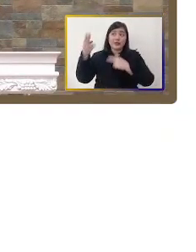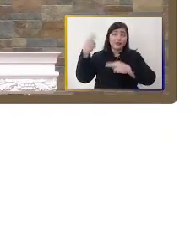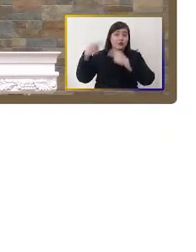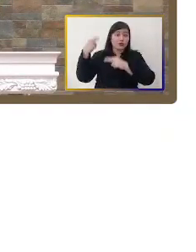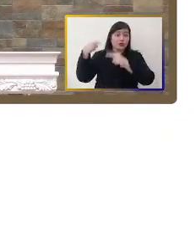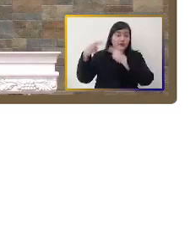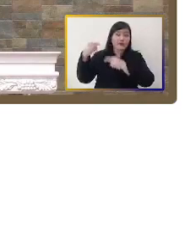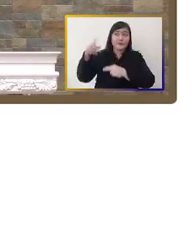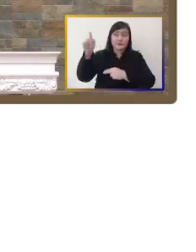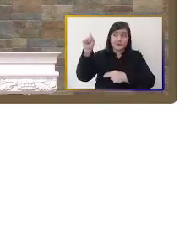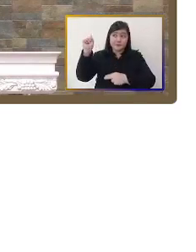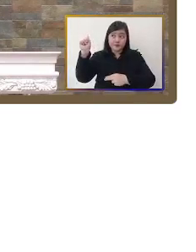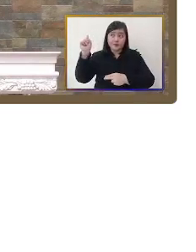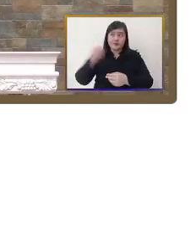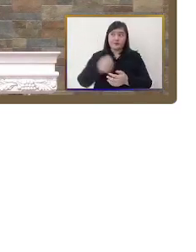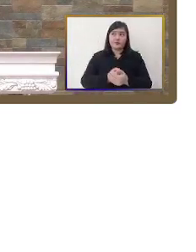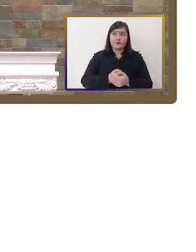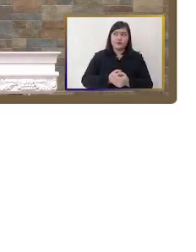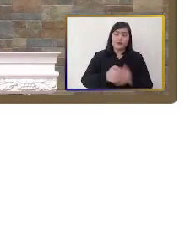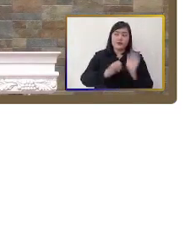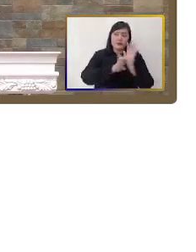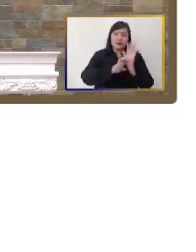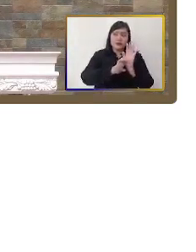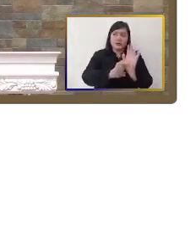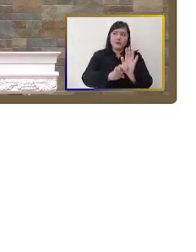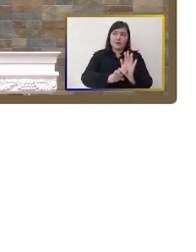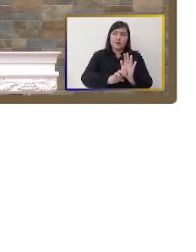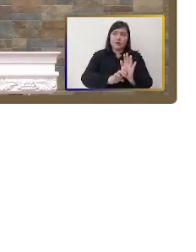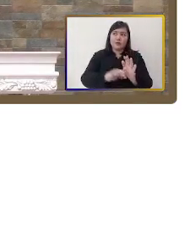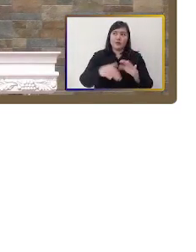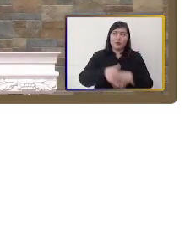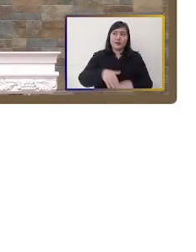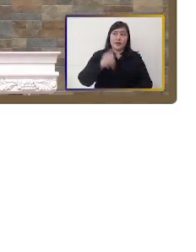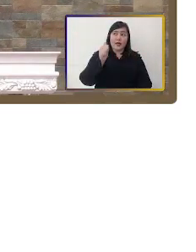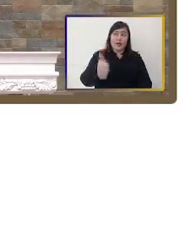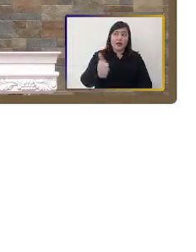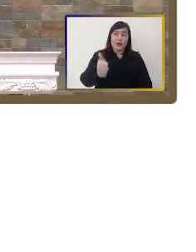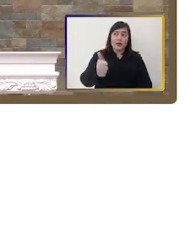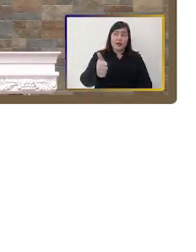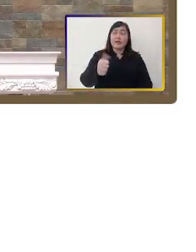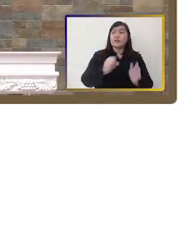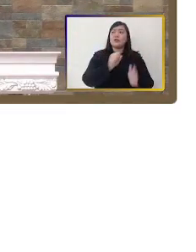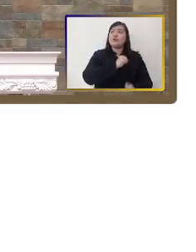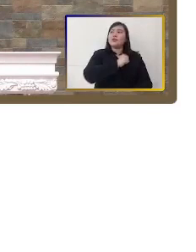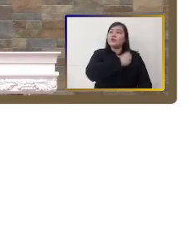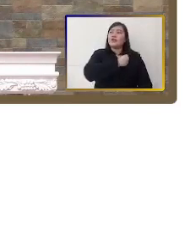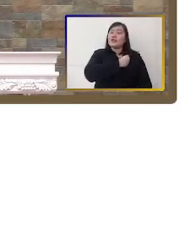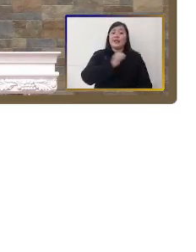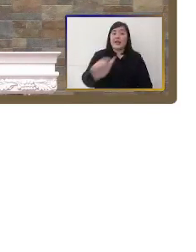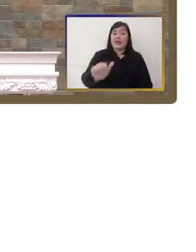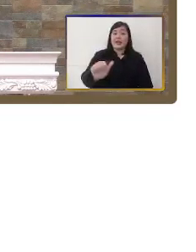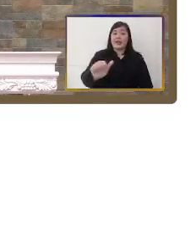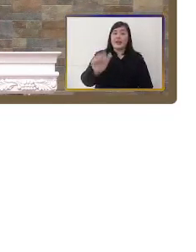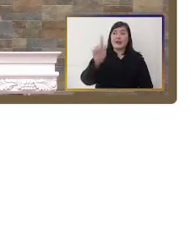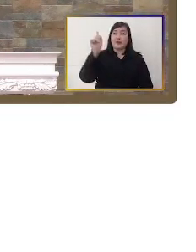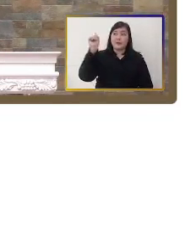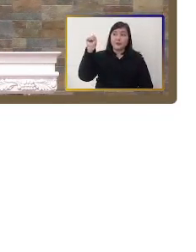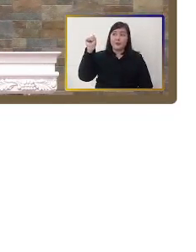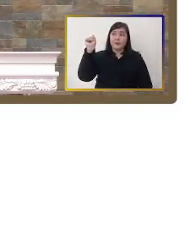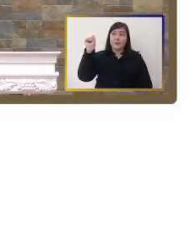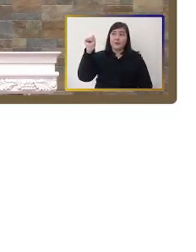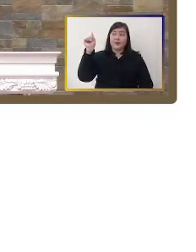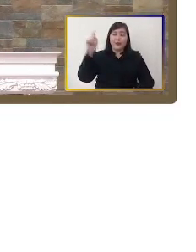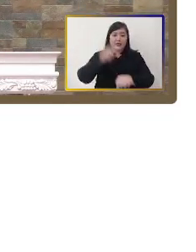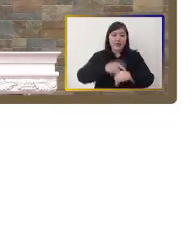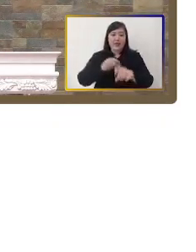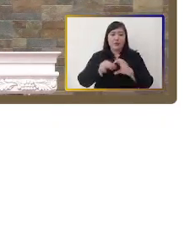for example, nasa primitive church history, nandiyan po yung apostolic age, kapanahunan niya ng mga apostles, ng Panginoon Jesucristo at ng